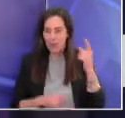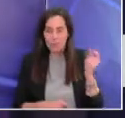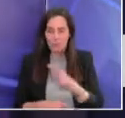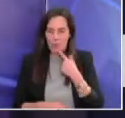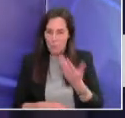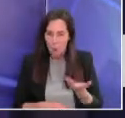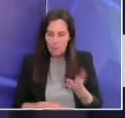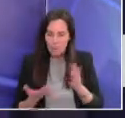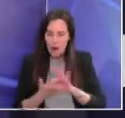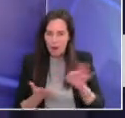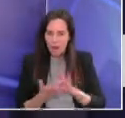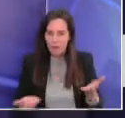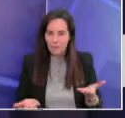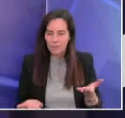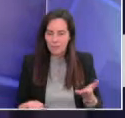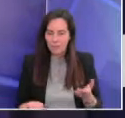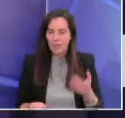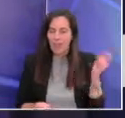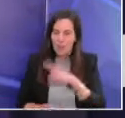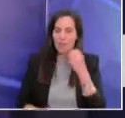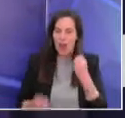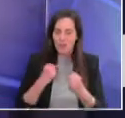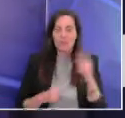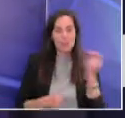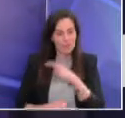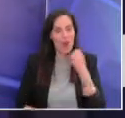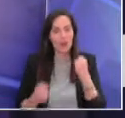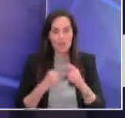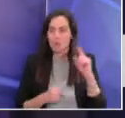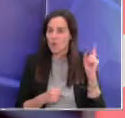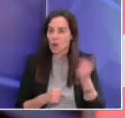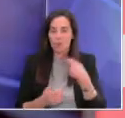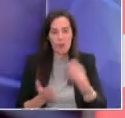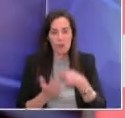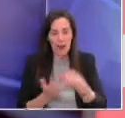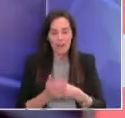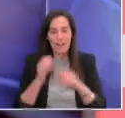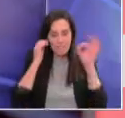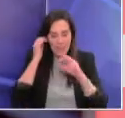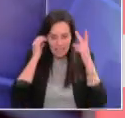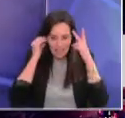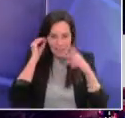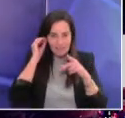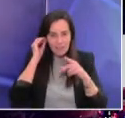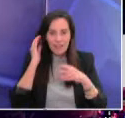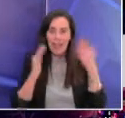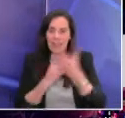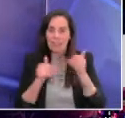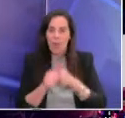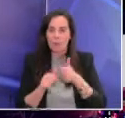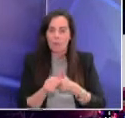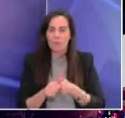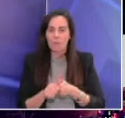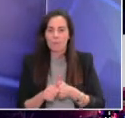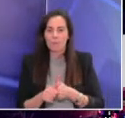ואז אמרתי, בוא נה, מה כתבתי? לא, זה היה שבוע קשה. זה היה שבוע קשה שכולם שילמו מחיר קשה, ועדיין, תבין שעדיין חצי מהעוקבים שלך כנראה. לא, אני